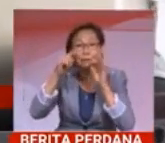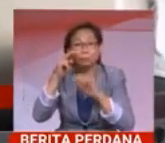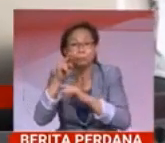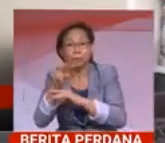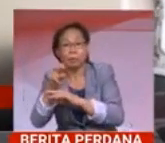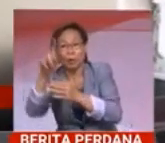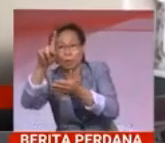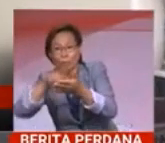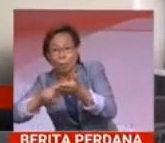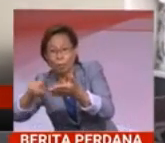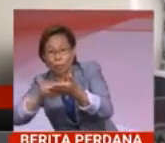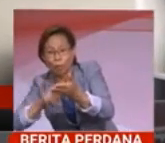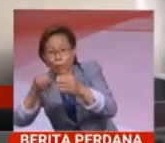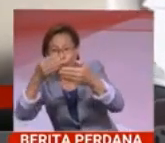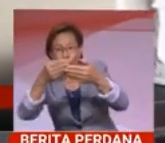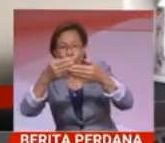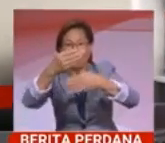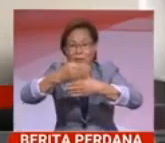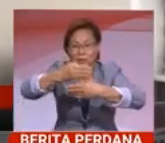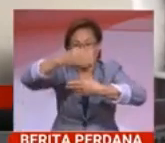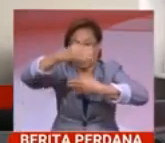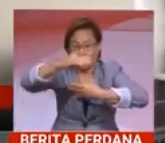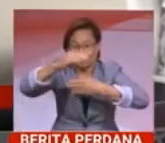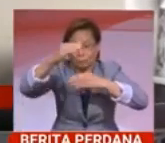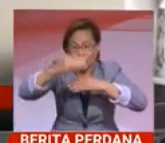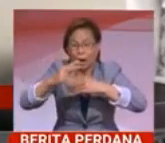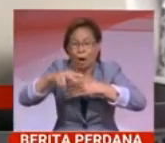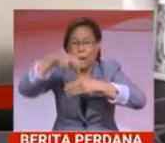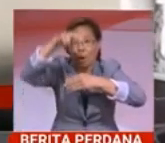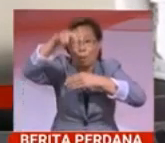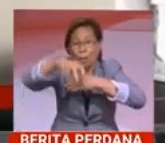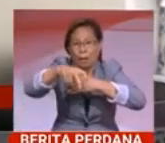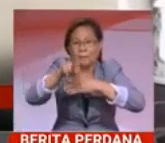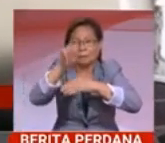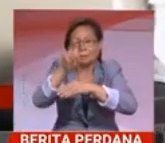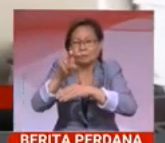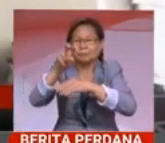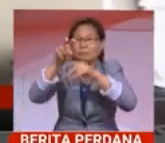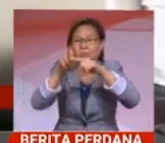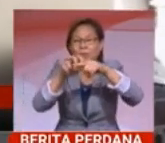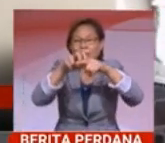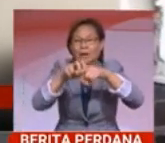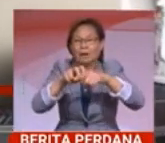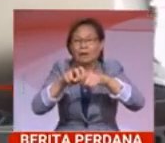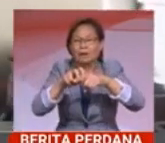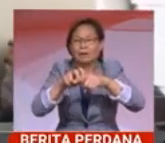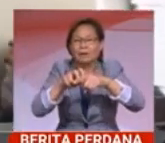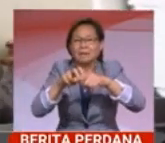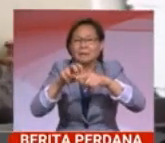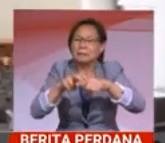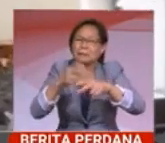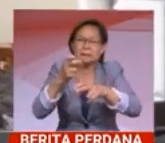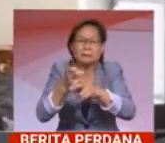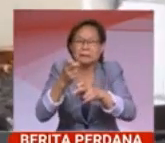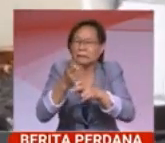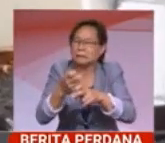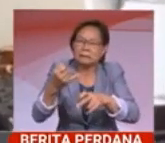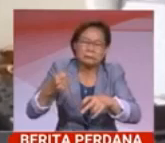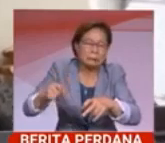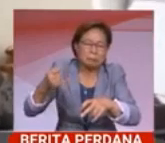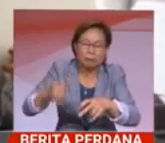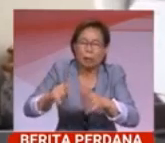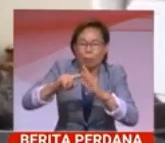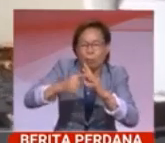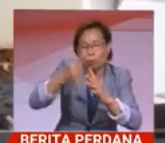lihat memeriksa bukaan tingkat yang sempit sebelum melompat yang baik ditingkat menggunakan kaki depannya namanya nampak seperti tidak percaya